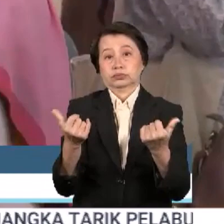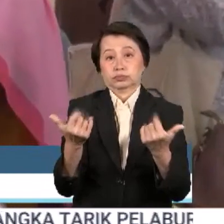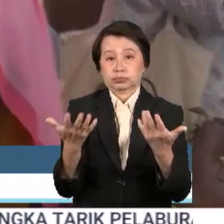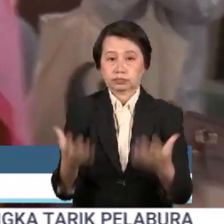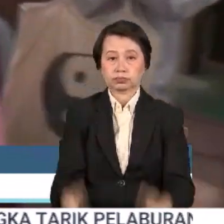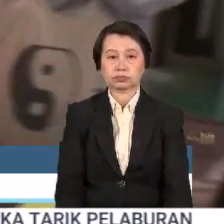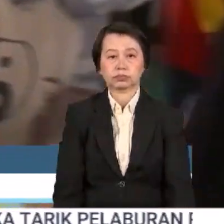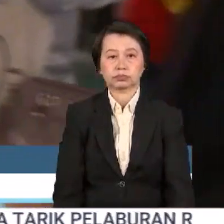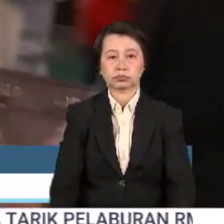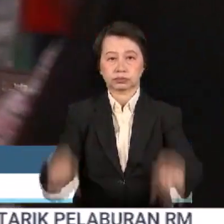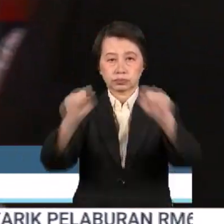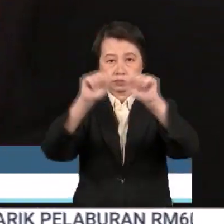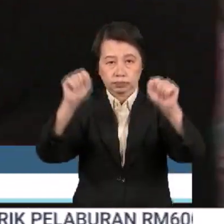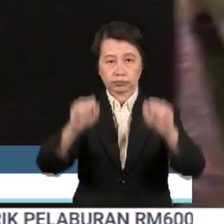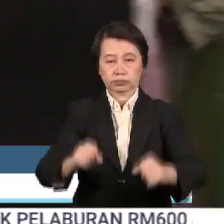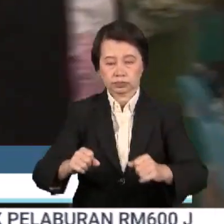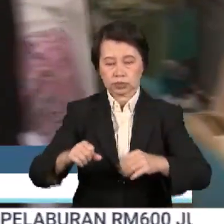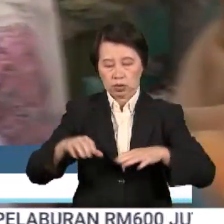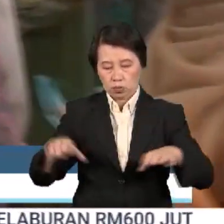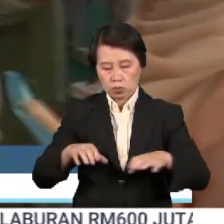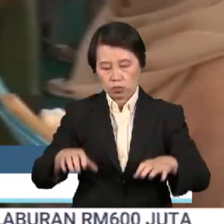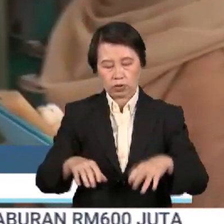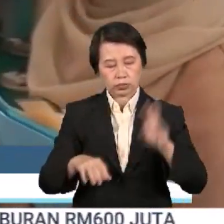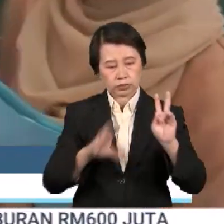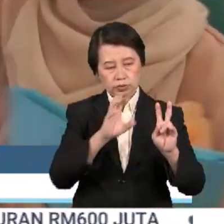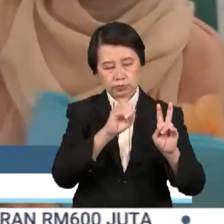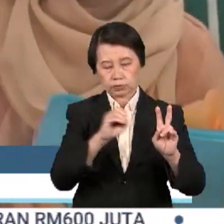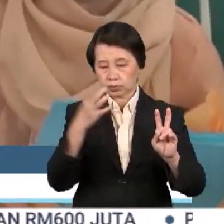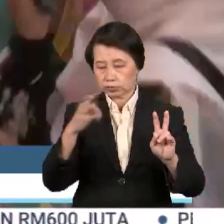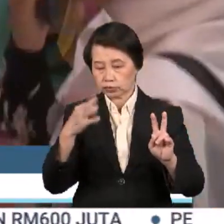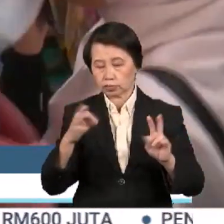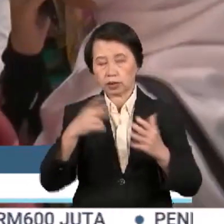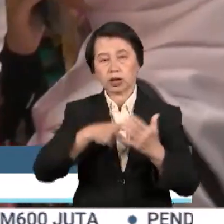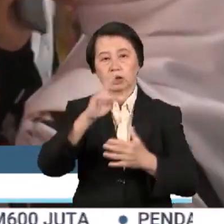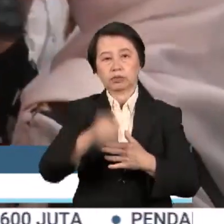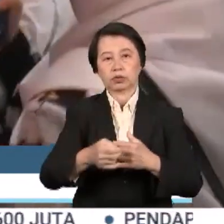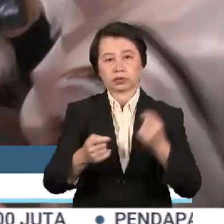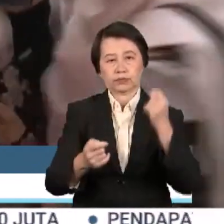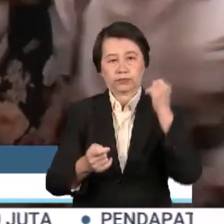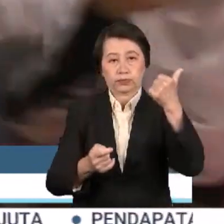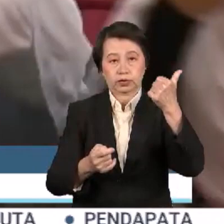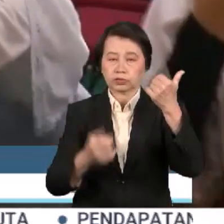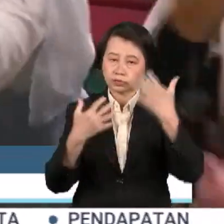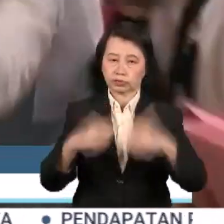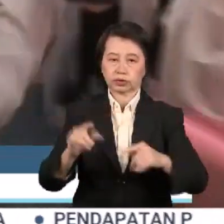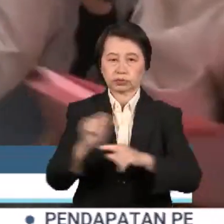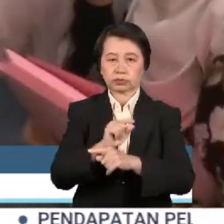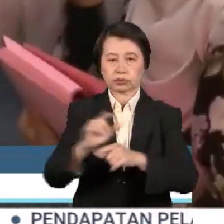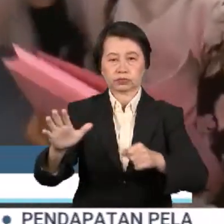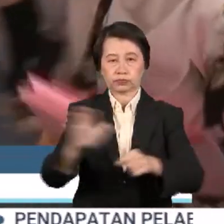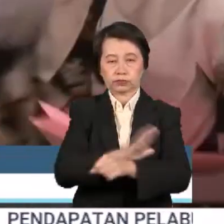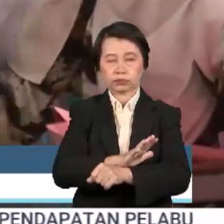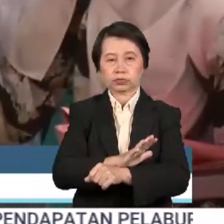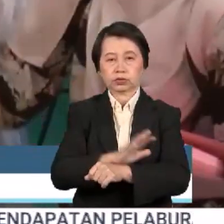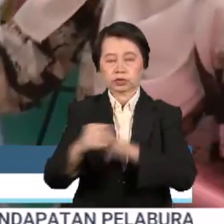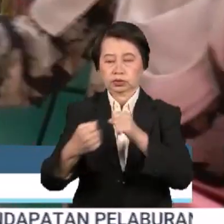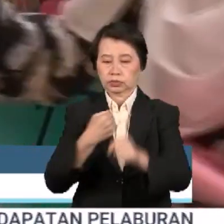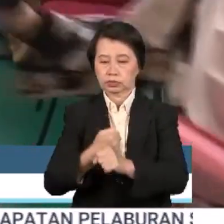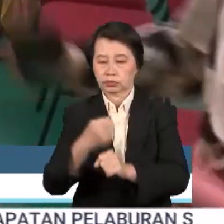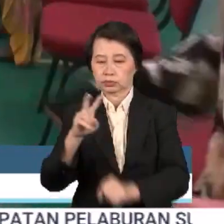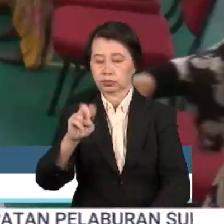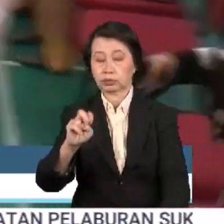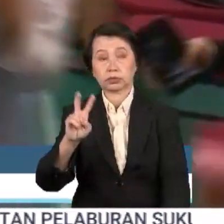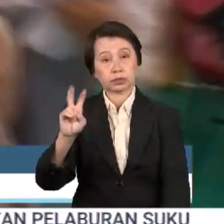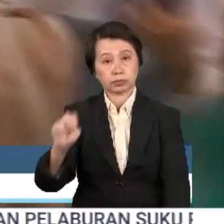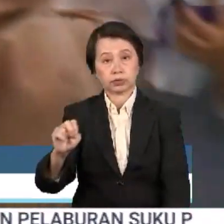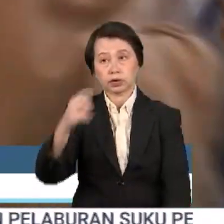sistem yang dibangunkan pada 2019 sebagai Project Rintis telah digunakan sepenuhnya pada 2020